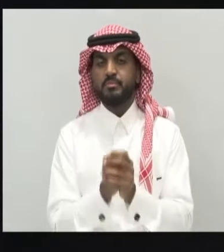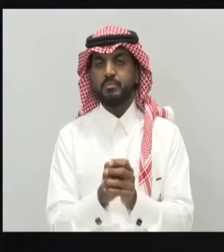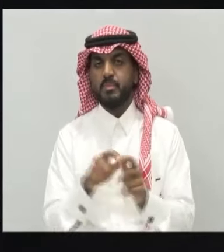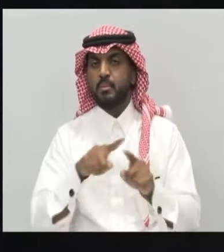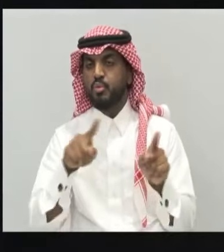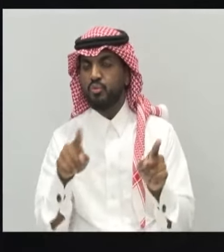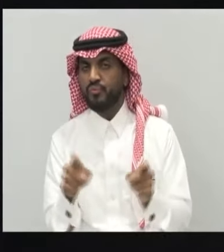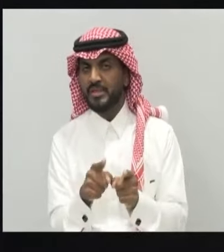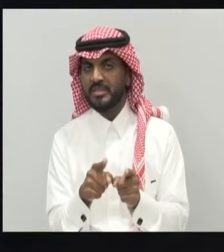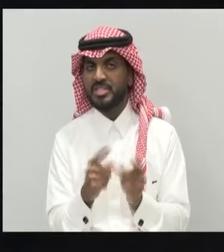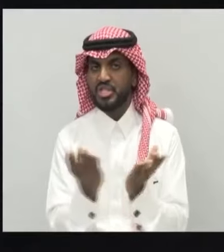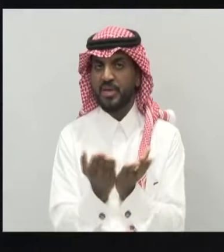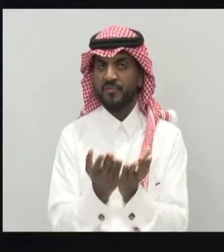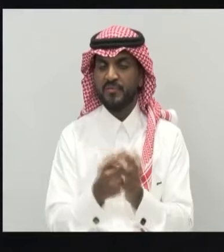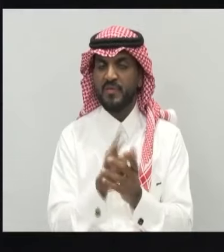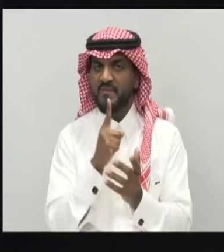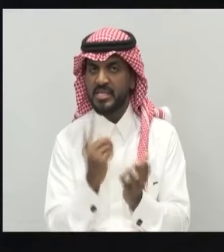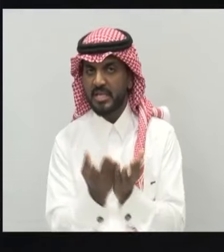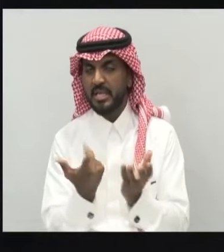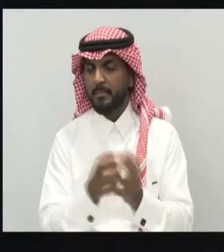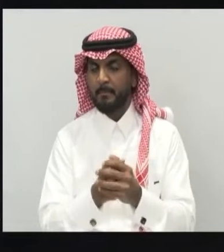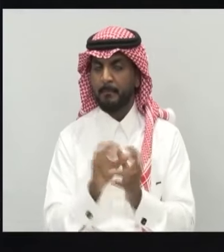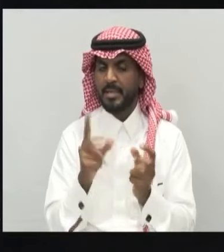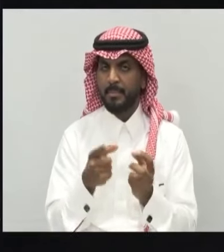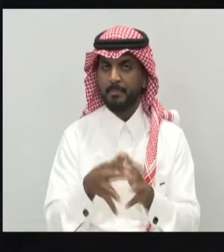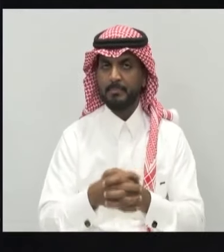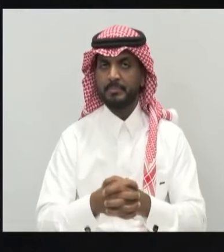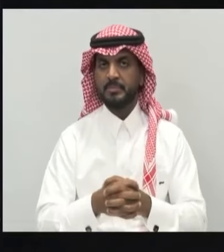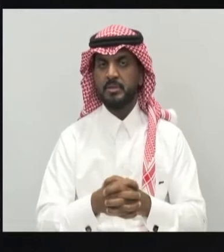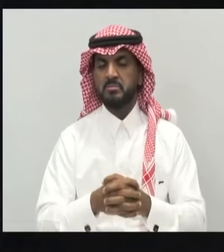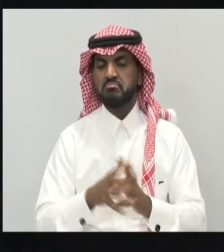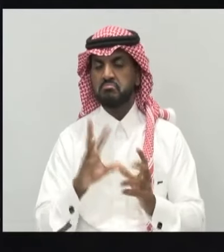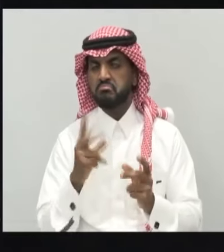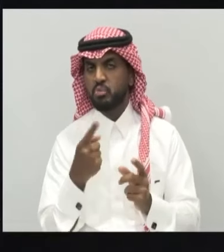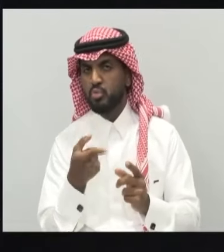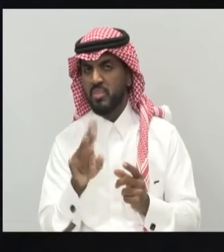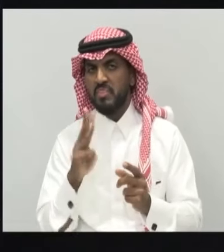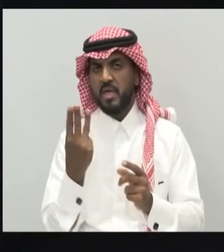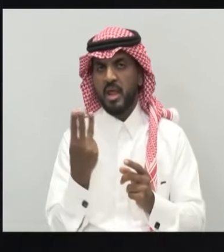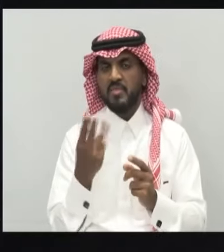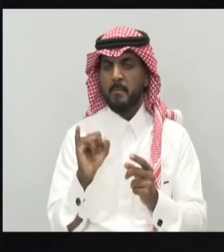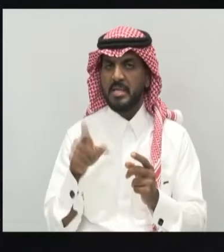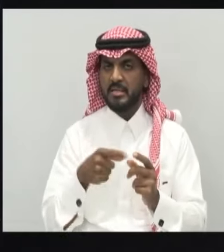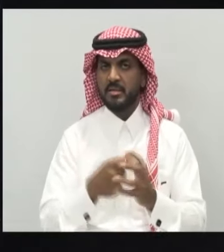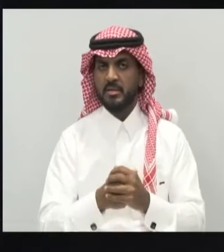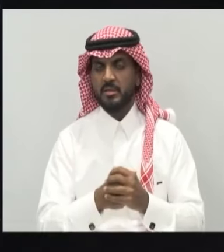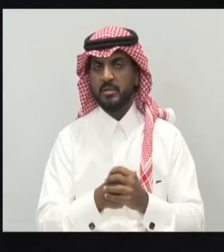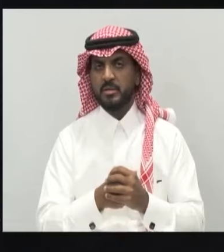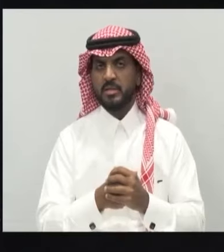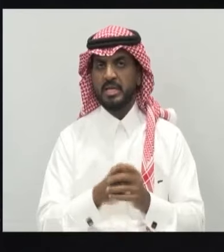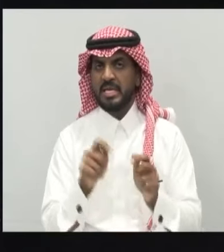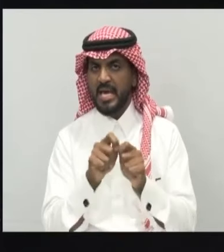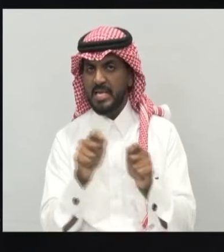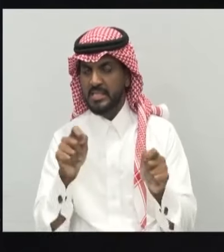الصف بالتقدير بمجرد النظر بارك الله فيكم ممكن نقول 3 متر صح ولا لا ولكن